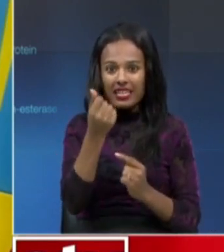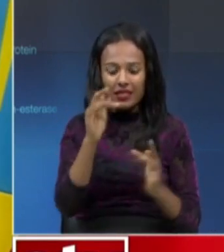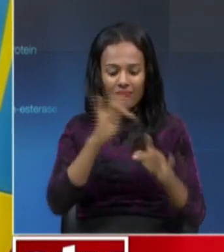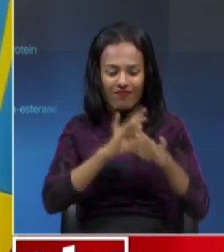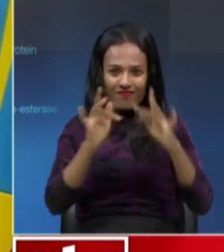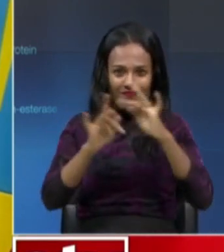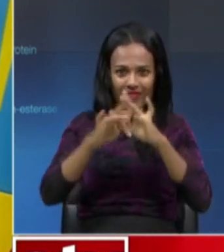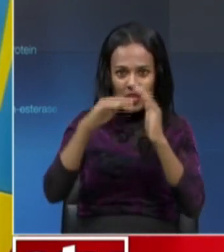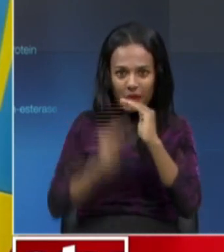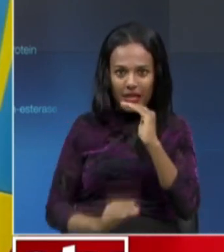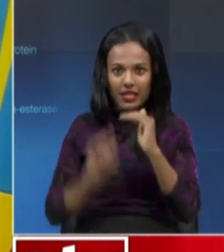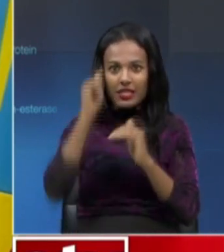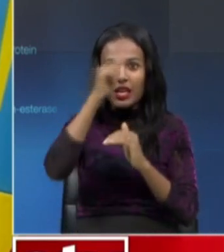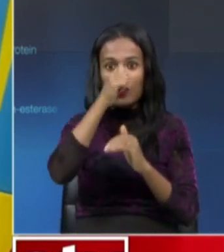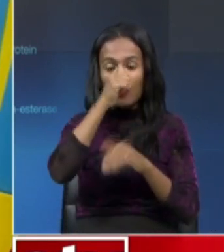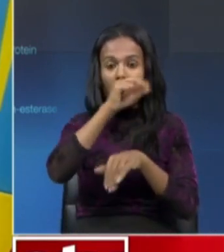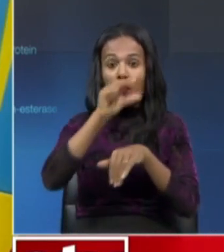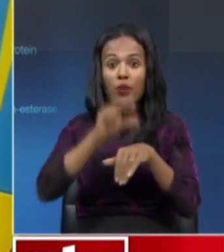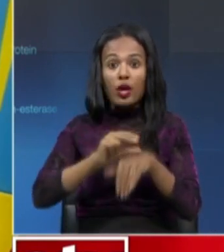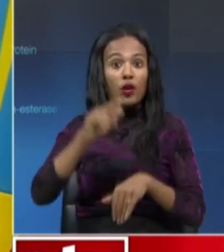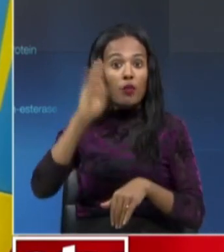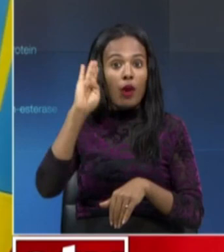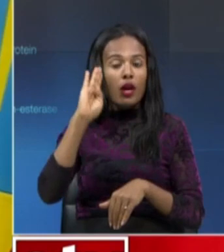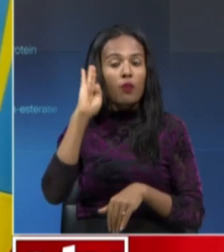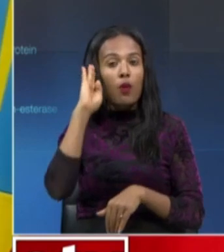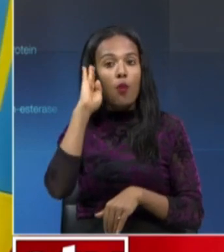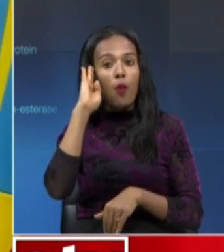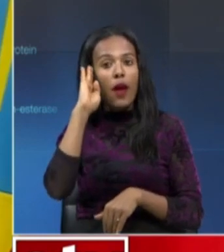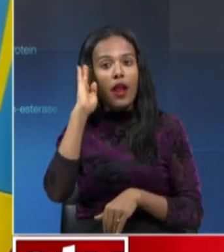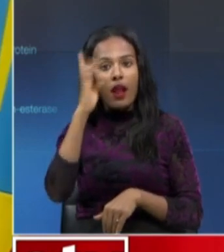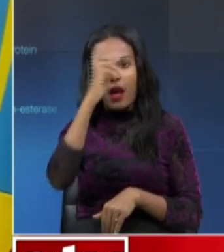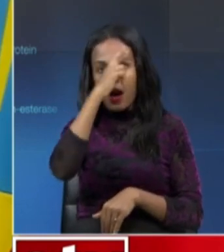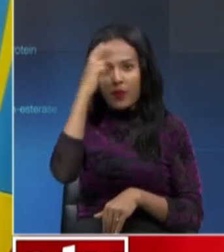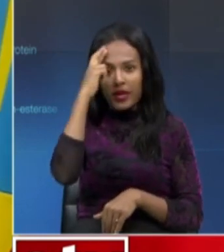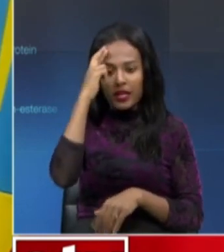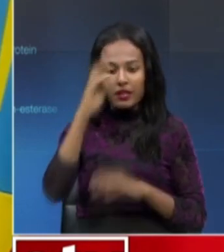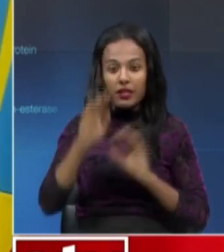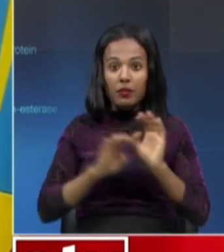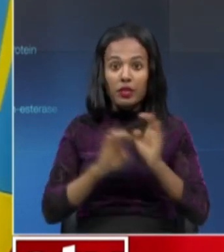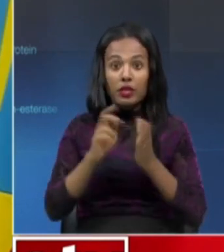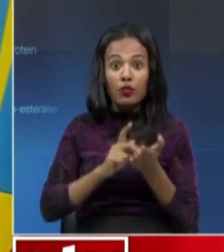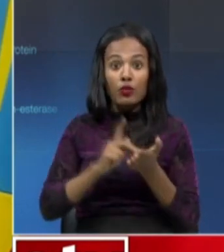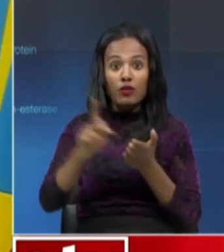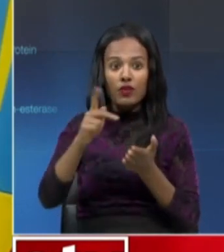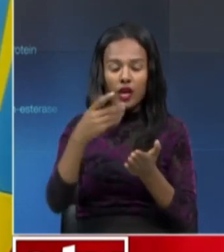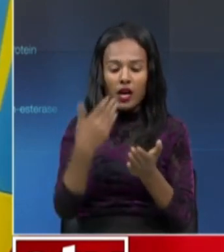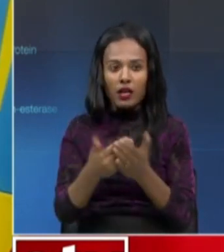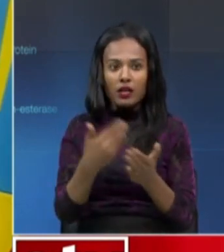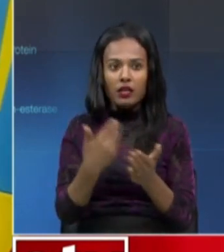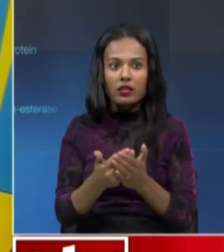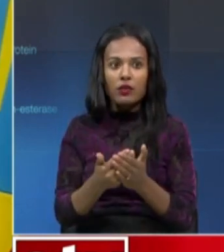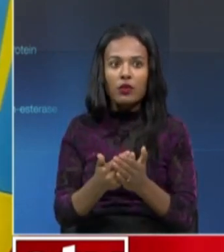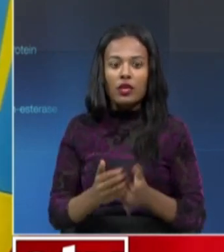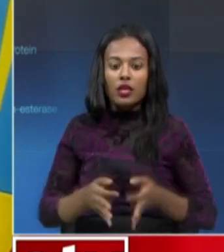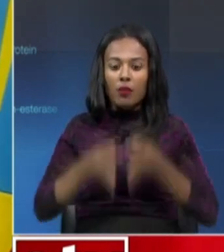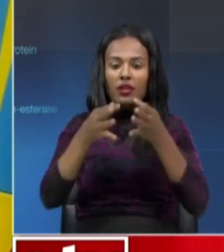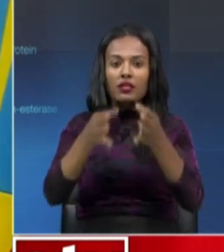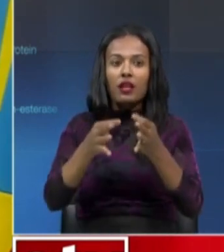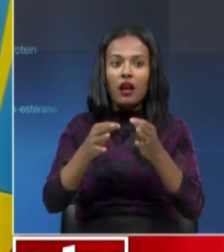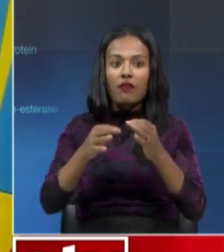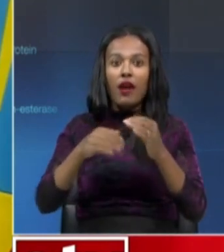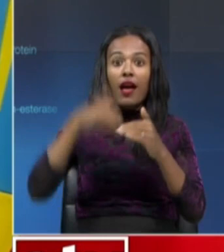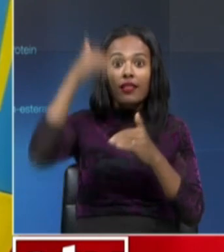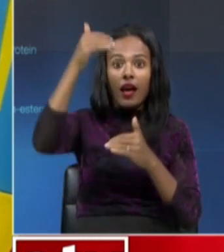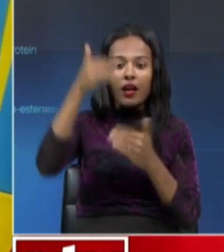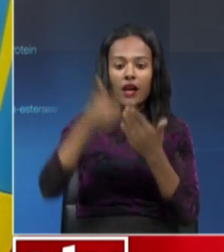ለመቀነስ የኢትዮጵያ ብሔራዊ ባንክ በሞባይል አማካይነት የሚደረገውን ክፍያ ገንዘብ የማስተላለፊያ ጣሪያ ከዚህ